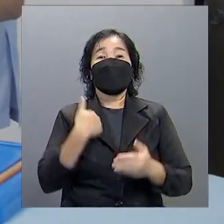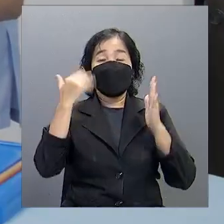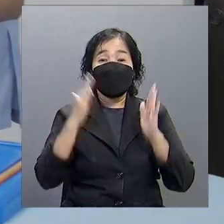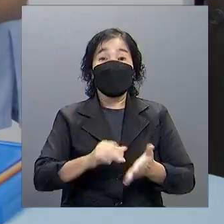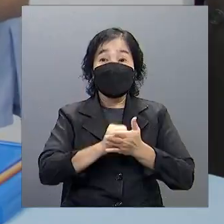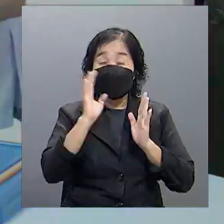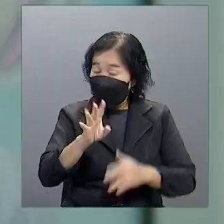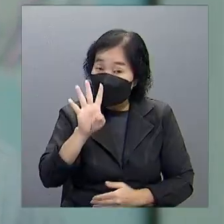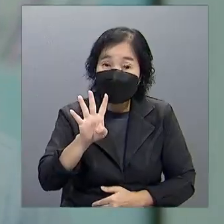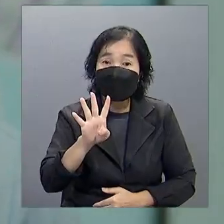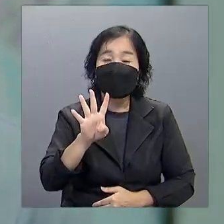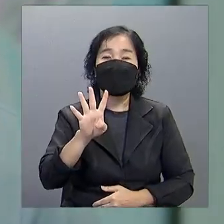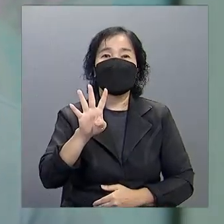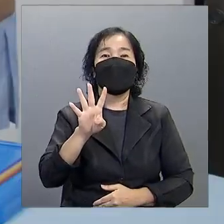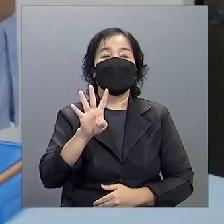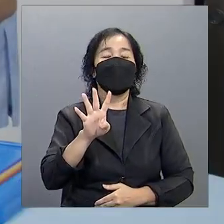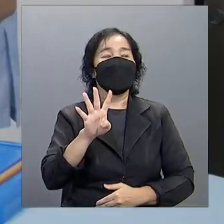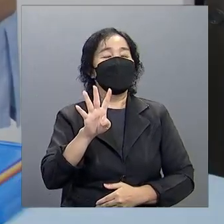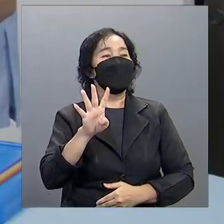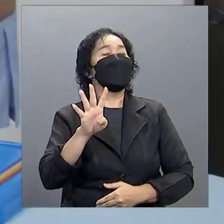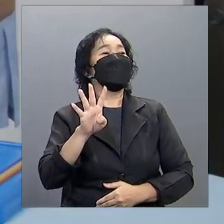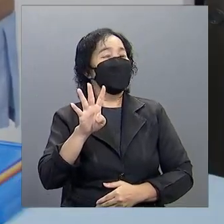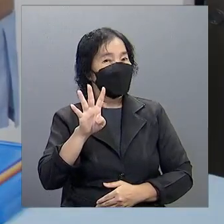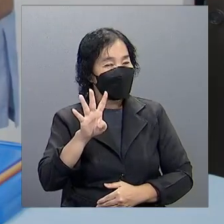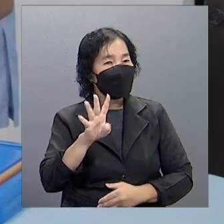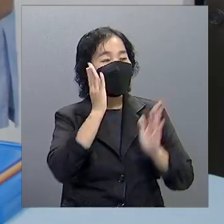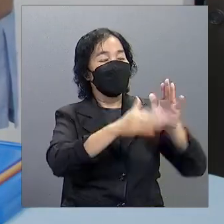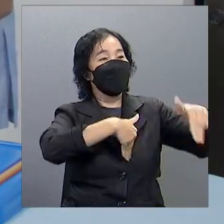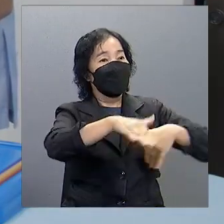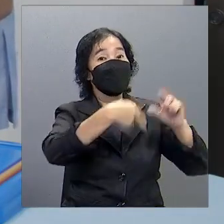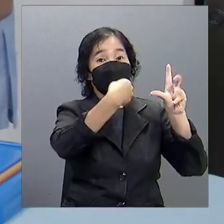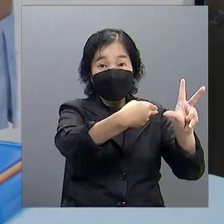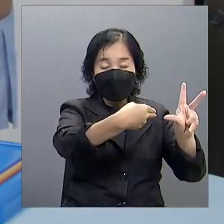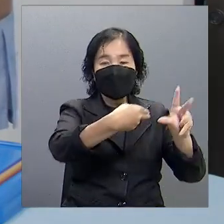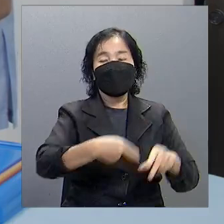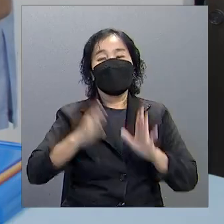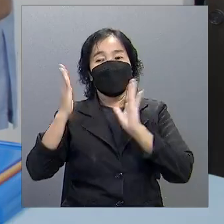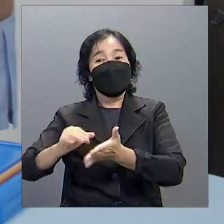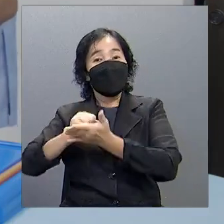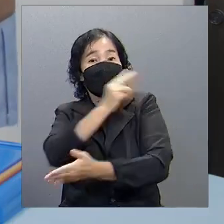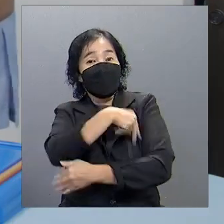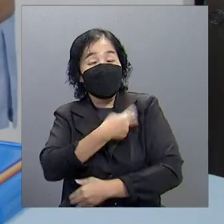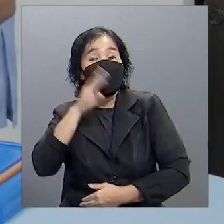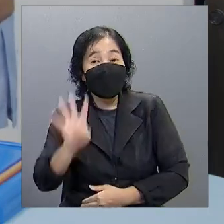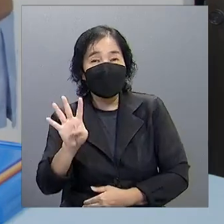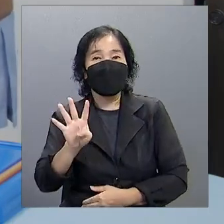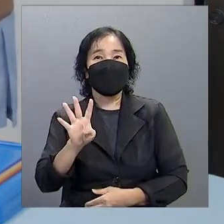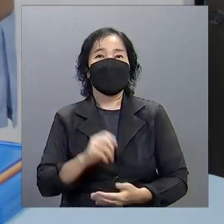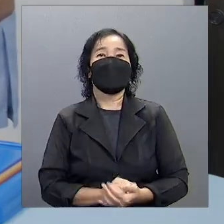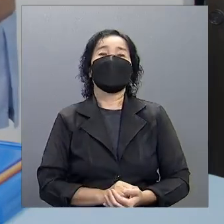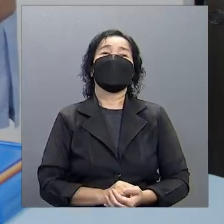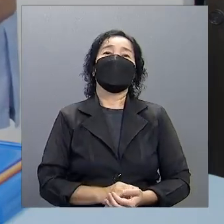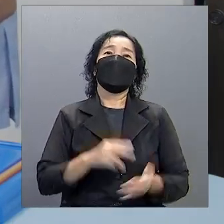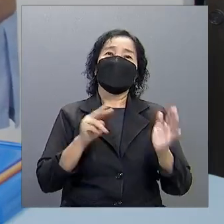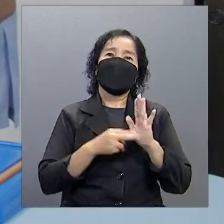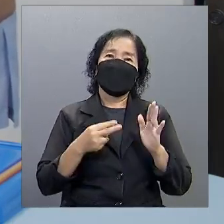4คนดู 30,000 ครับเยี่ยมโอเคโชคดีว่าเรามีผู้ต้องสงสัยแค่มันเรียกว่าผู้ต้องติดตามแค่7 ค นในกรณีที่มันขึ้นหลัก